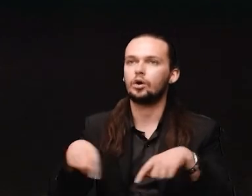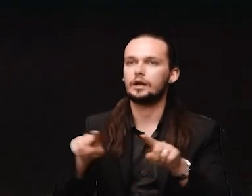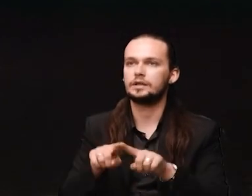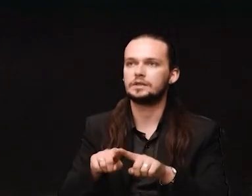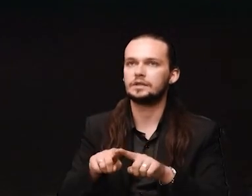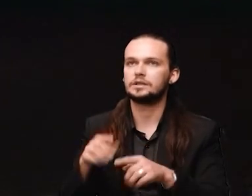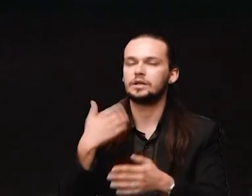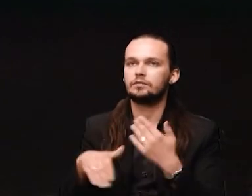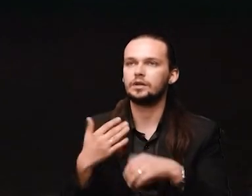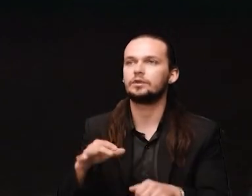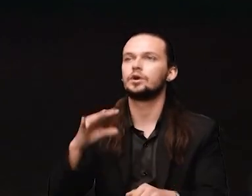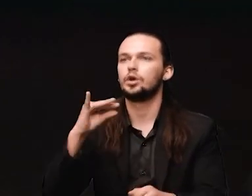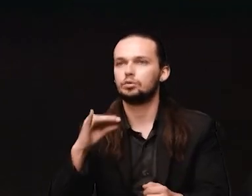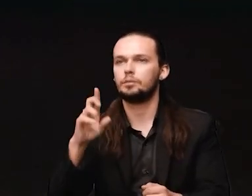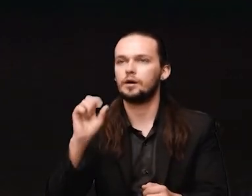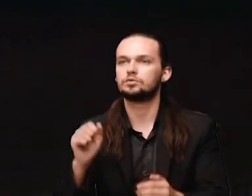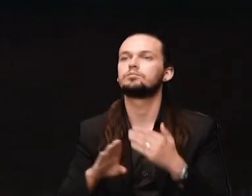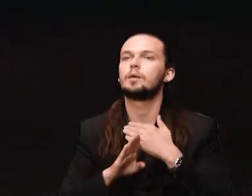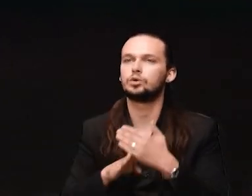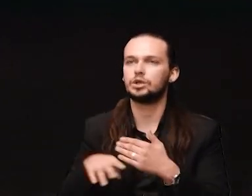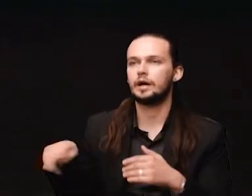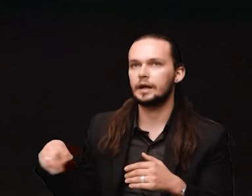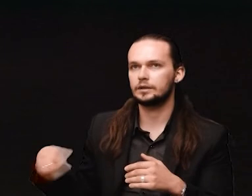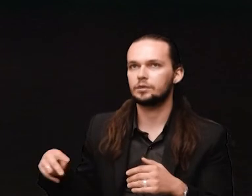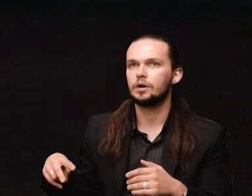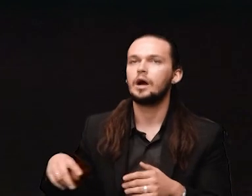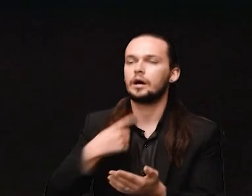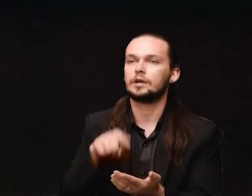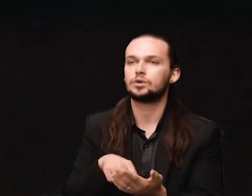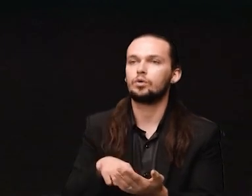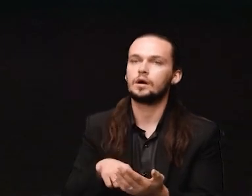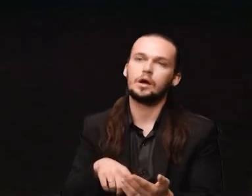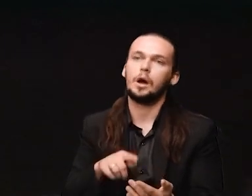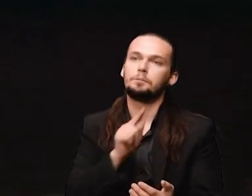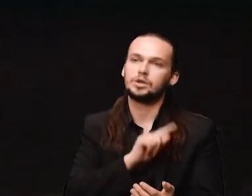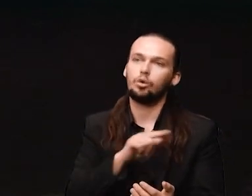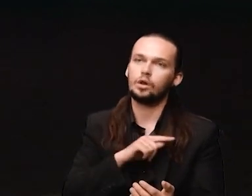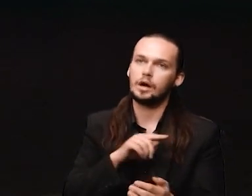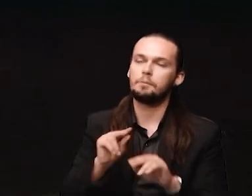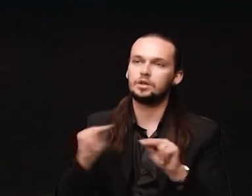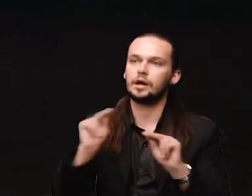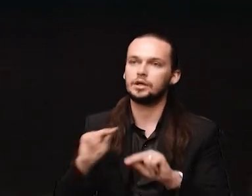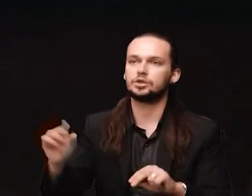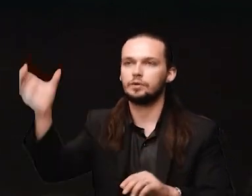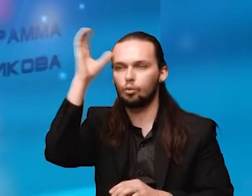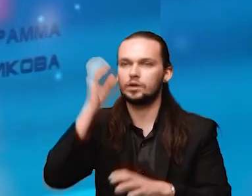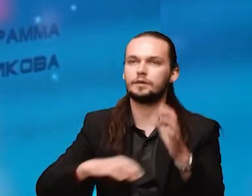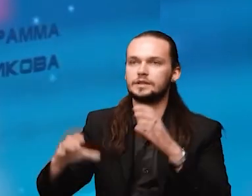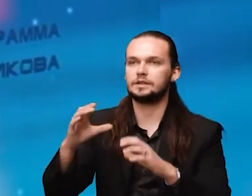общества инвалидов, и Юрий Баусов, помощник ректора Московского городского психолого-педагогического